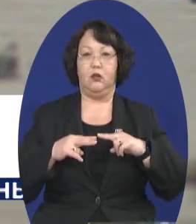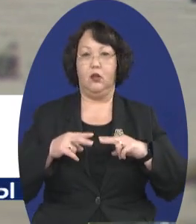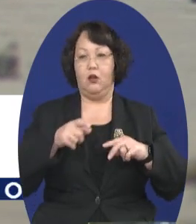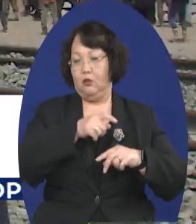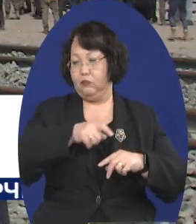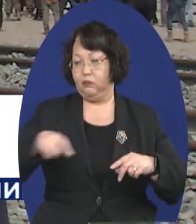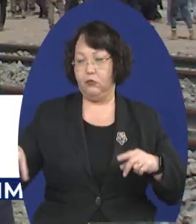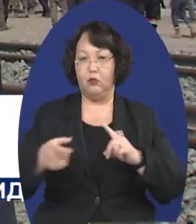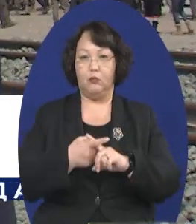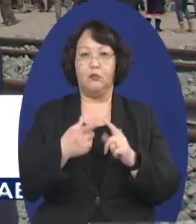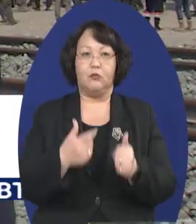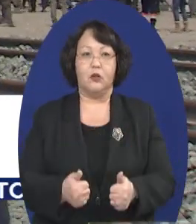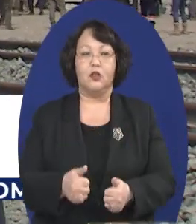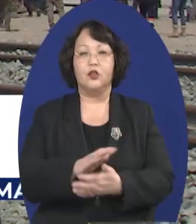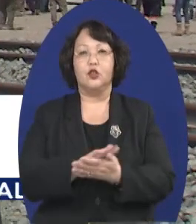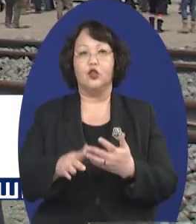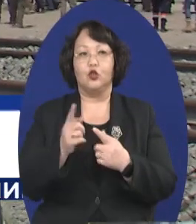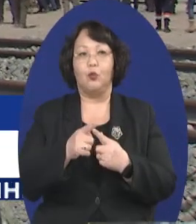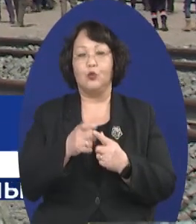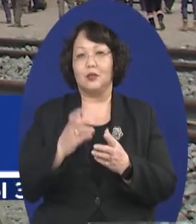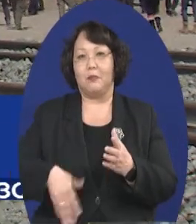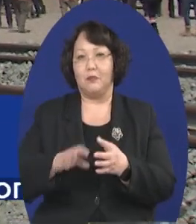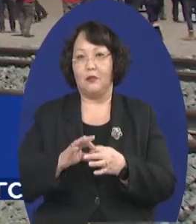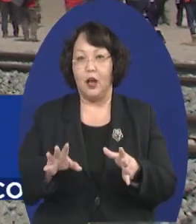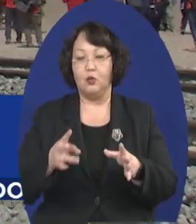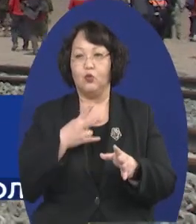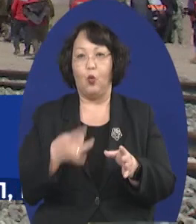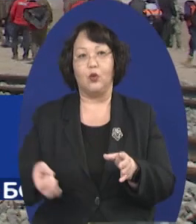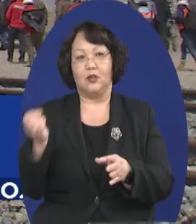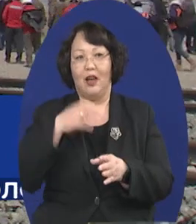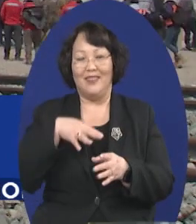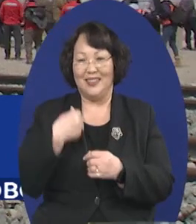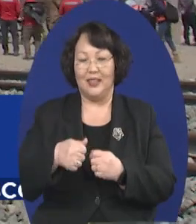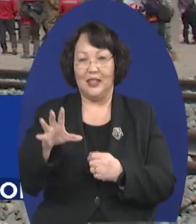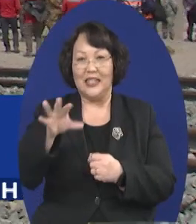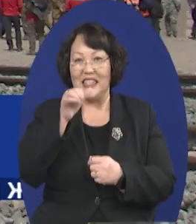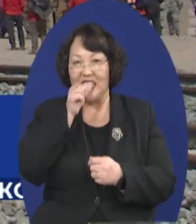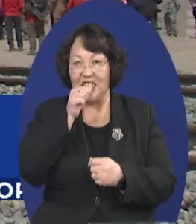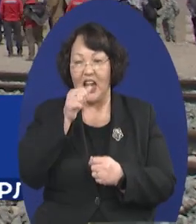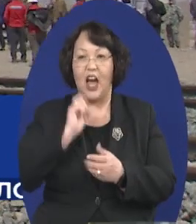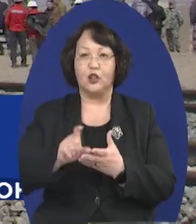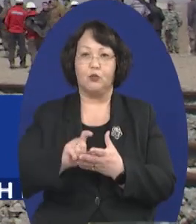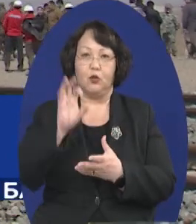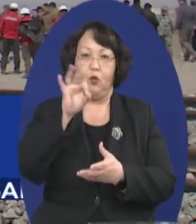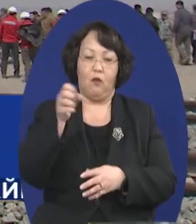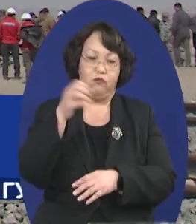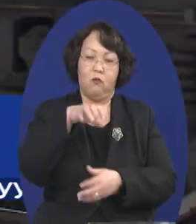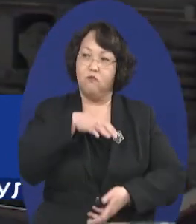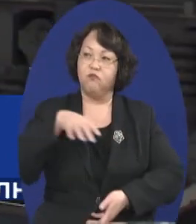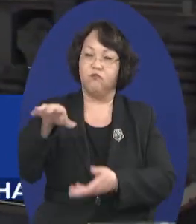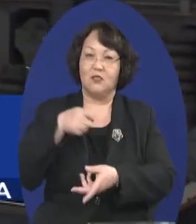Шинэ төмөр зам ашиглалтанд орсноор нүүрс тээврийн зардал одоо буураад зогсохгүй, экспортын хэмжээ нэмэгдэх давуу тал бүрдэж байгаа